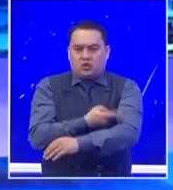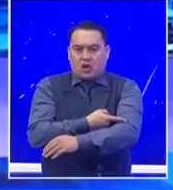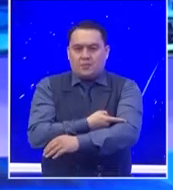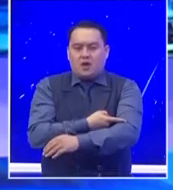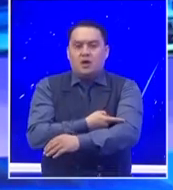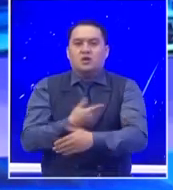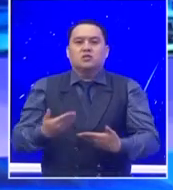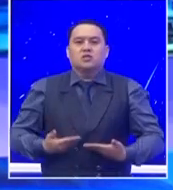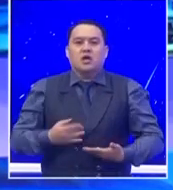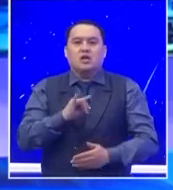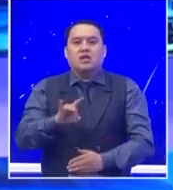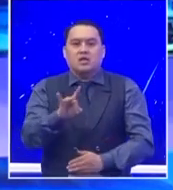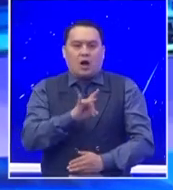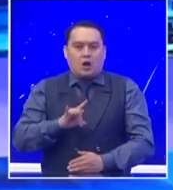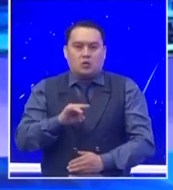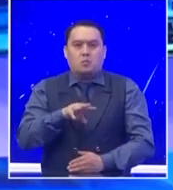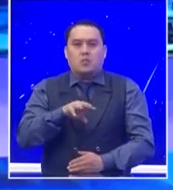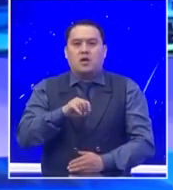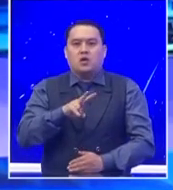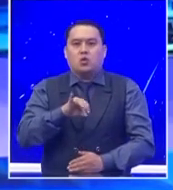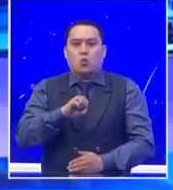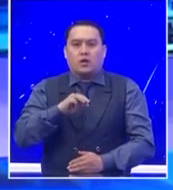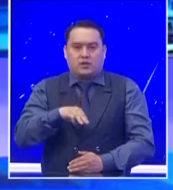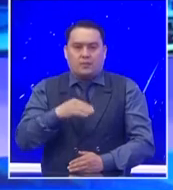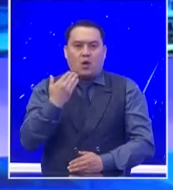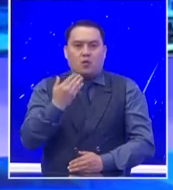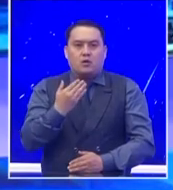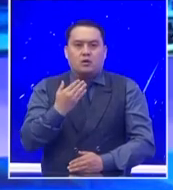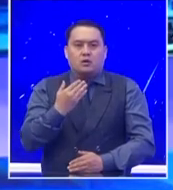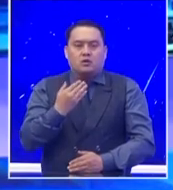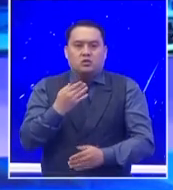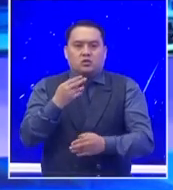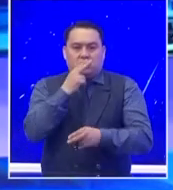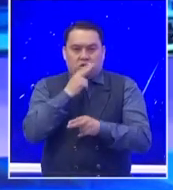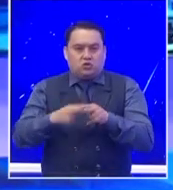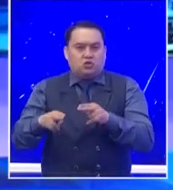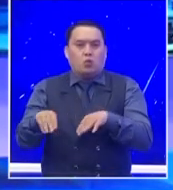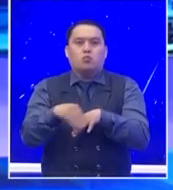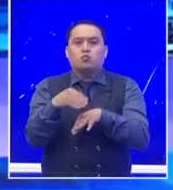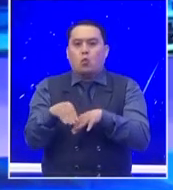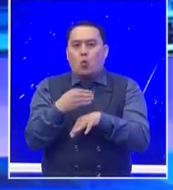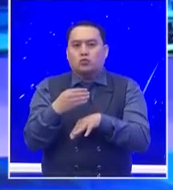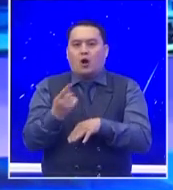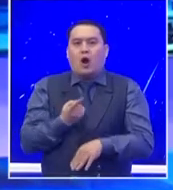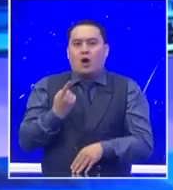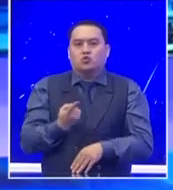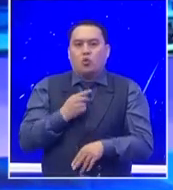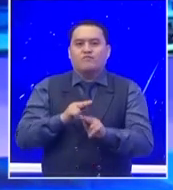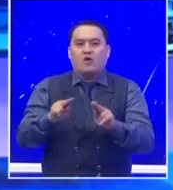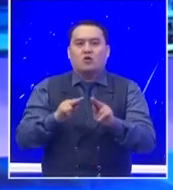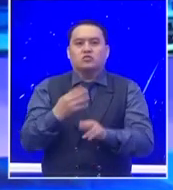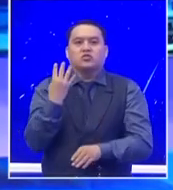является жительница Илийского района Мерверти Басонова. После таинственного исчезновения мужа она в одиночку